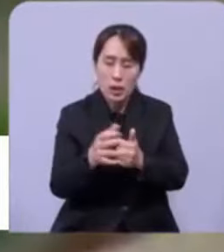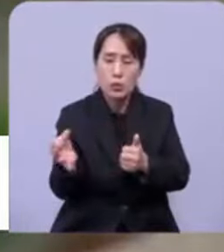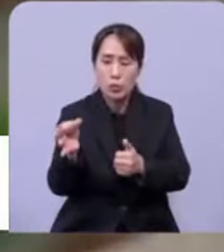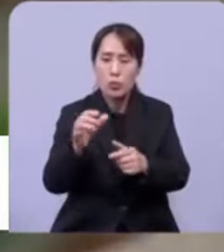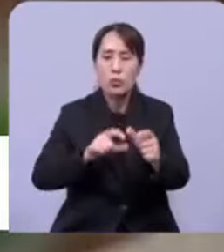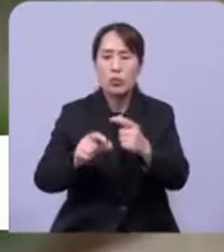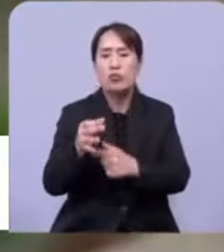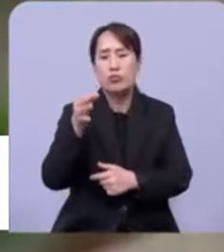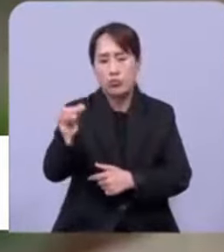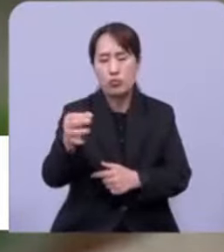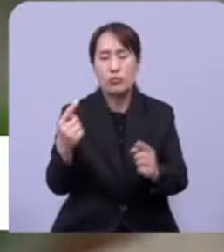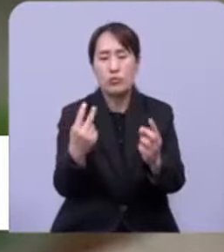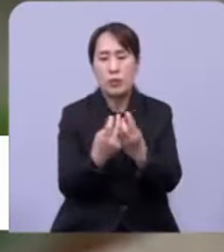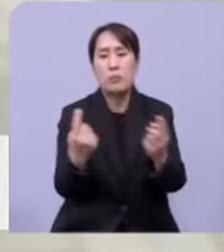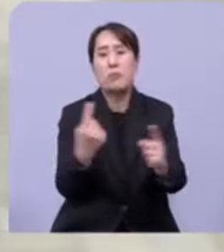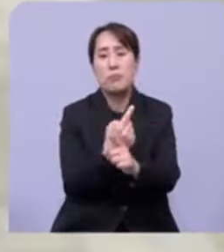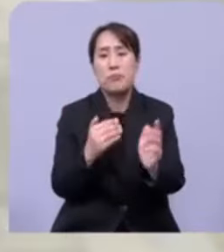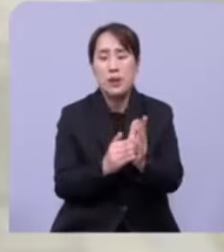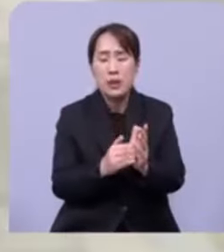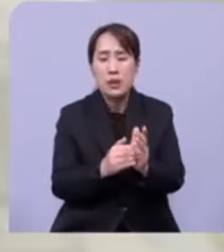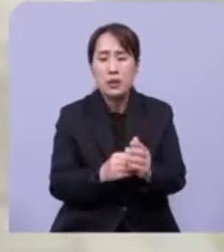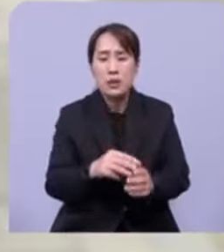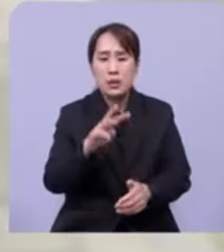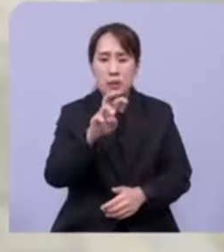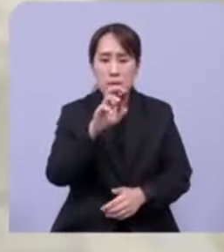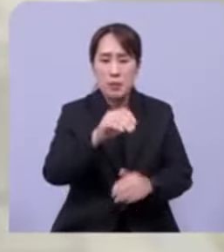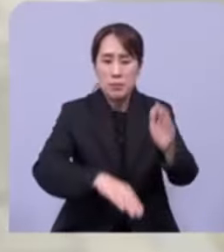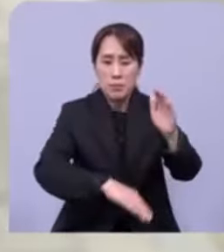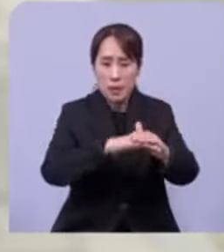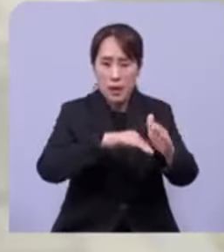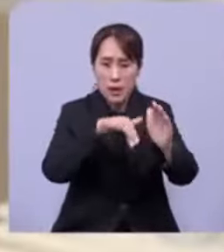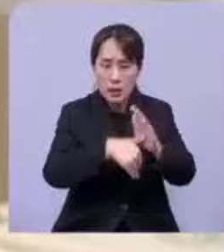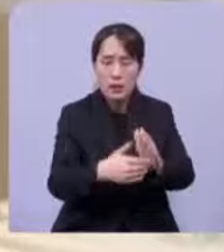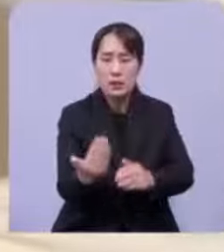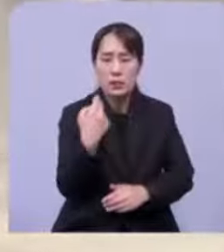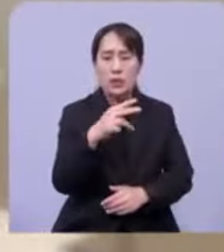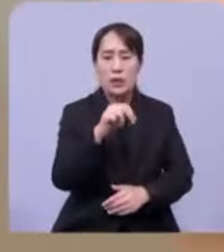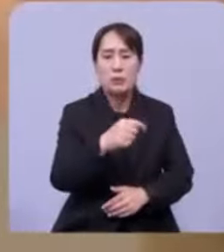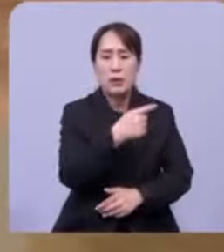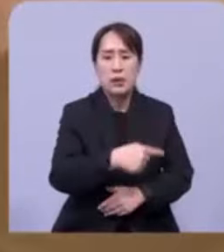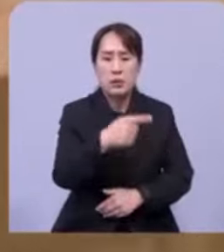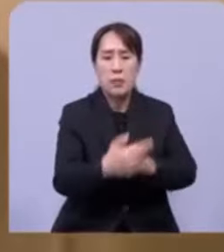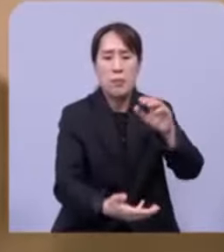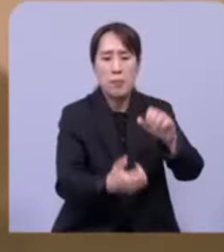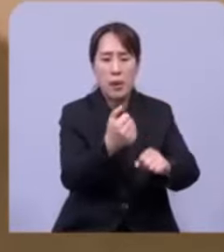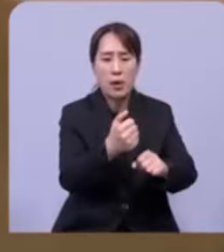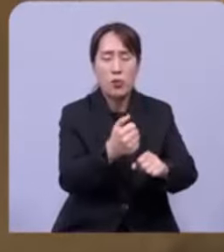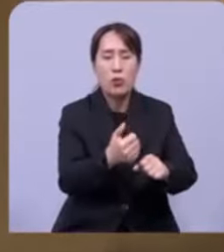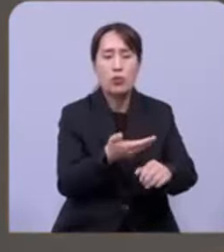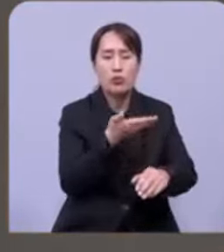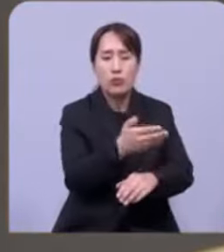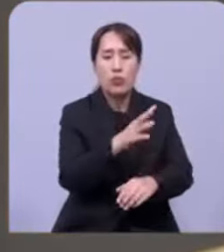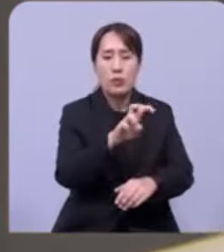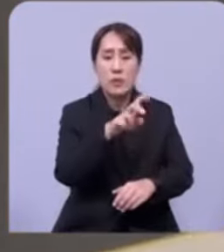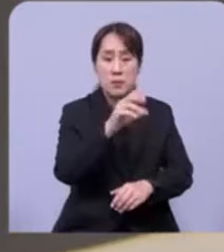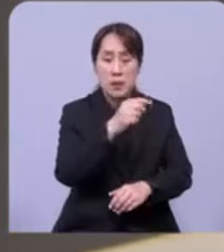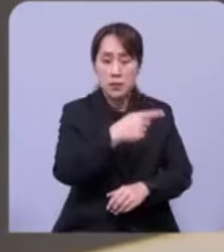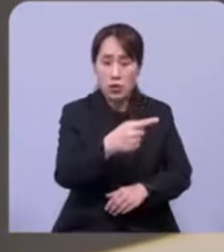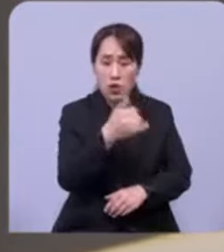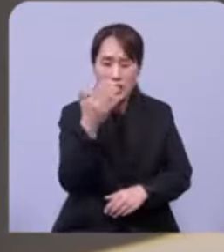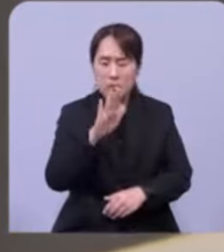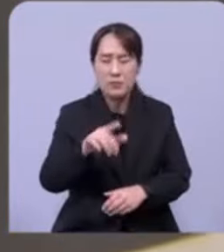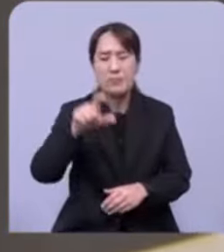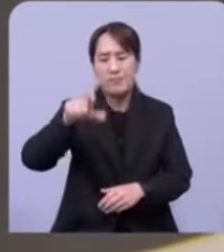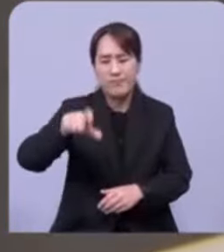후불형 전환했습니다 30만 원을 충전하면 전에는 2천원을 즉시 더 지급했지만 이제는